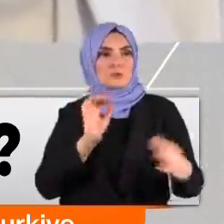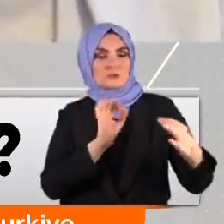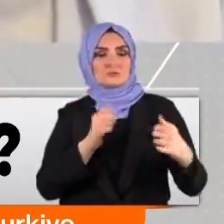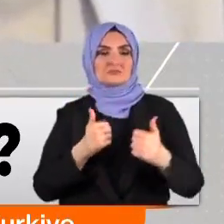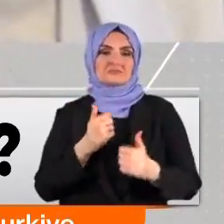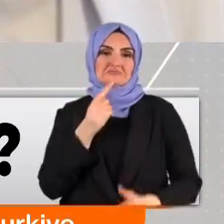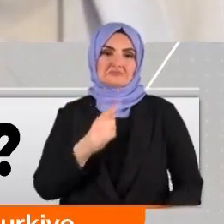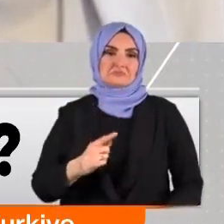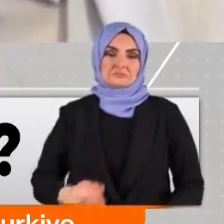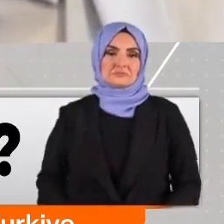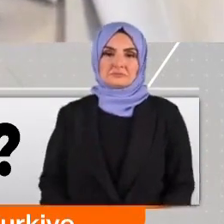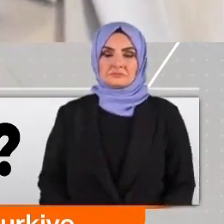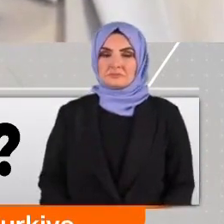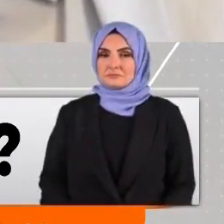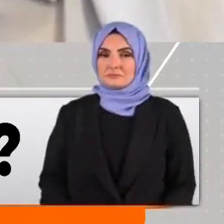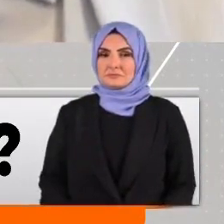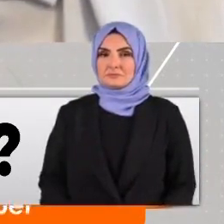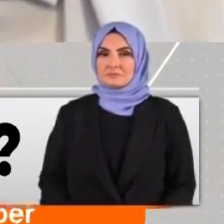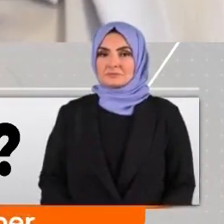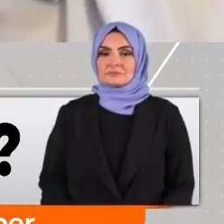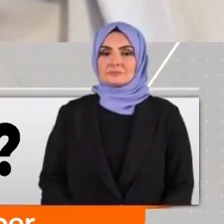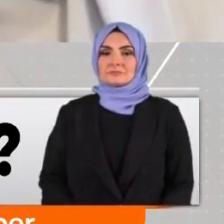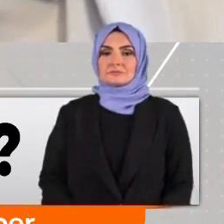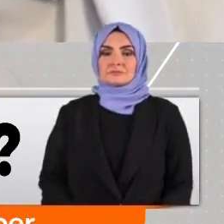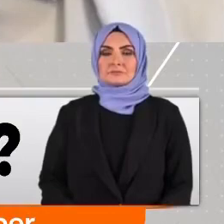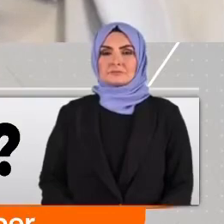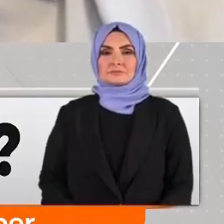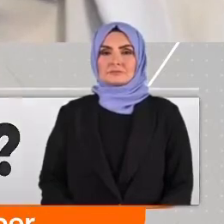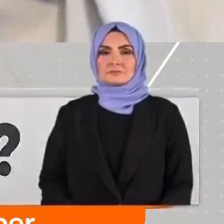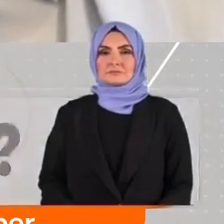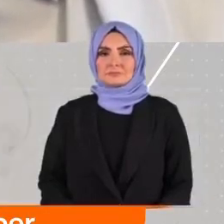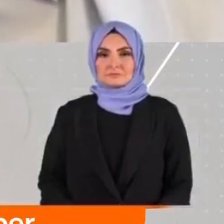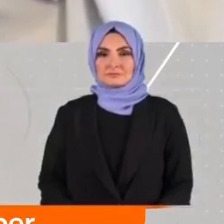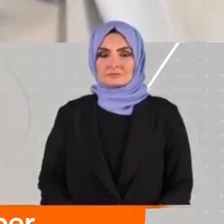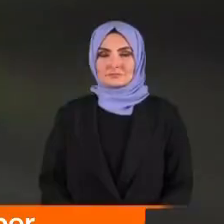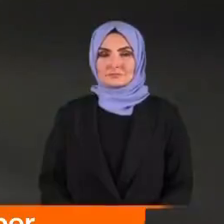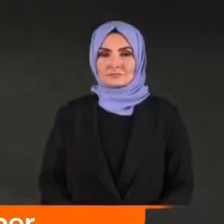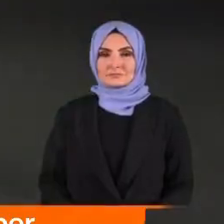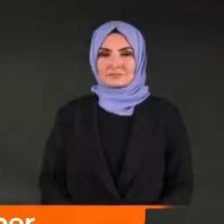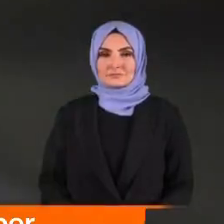olayda arabası zarar gören kişi şirketçi mahkemelerine başvurarak maddi zararın giderilmesini talep edebilir. Kesip atıp üstünden